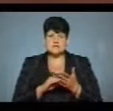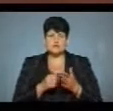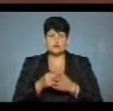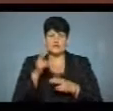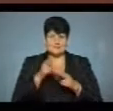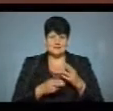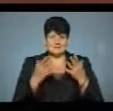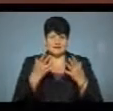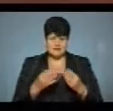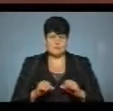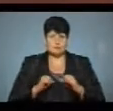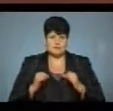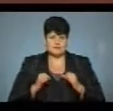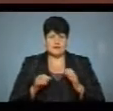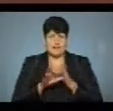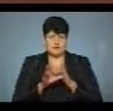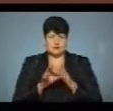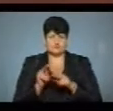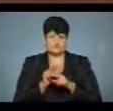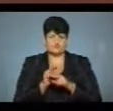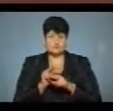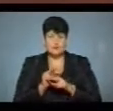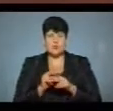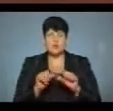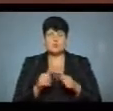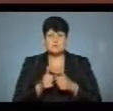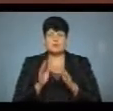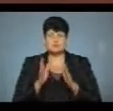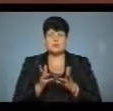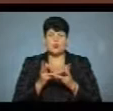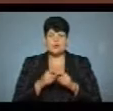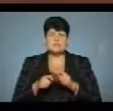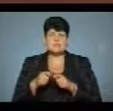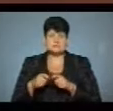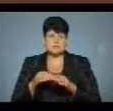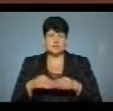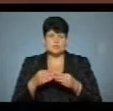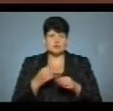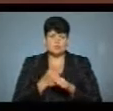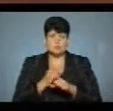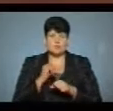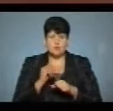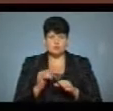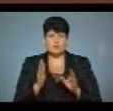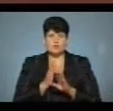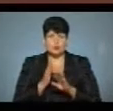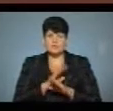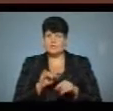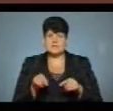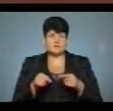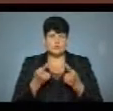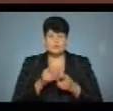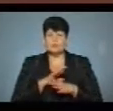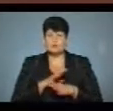дня електропостачання відновлять. Комісії, яка підраховуватиме збитки, завдані негодою, не створювали, бо не було вказівки з району,